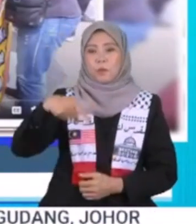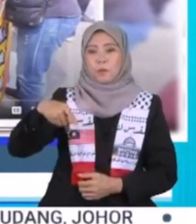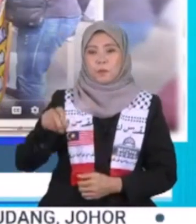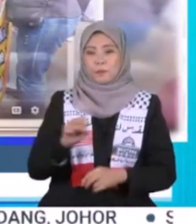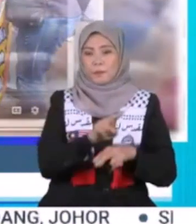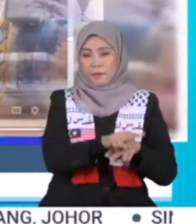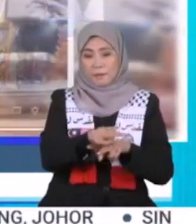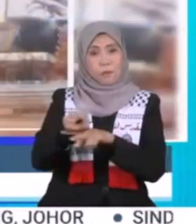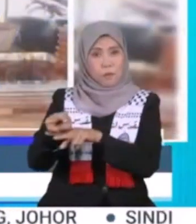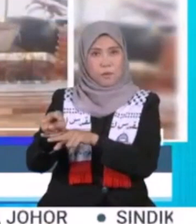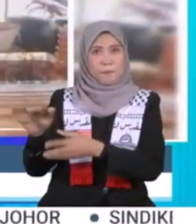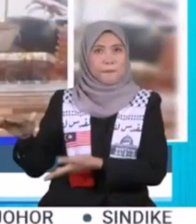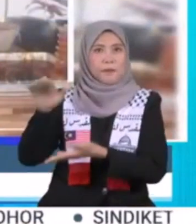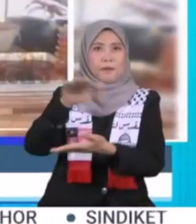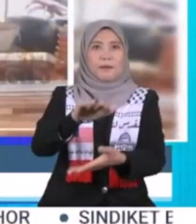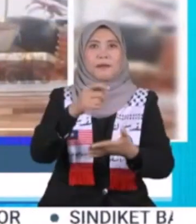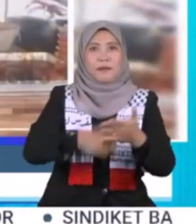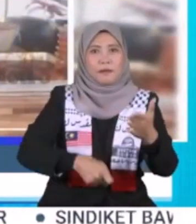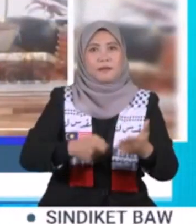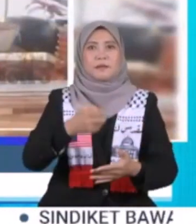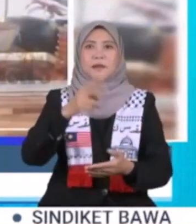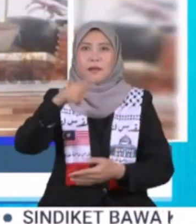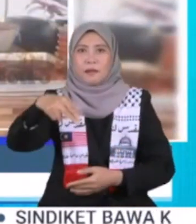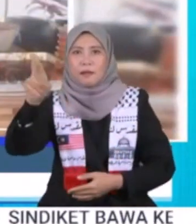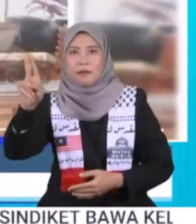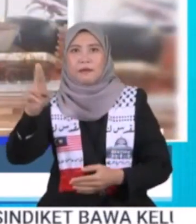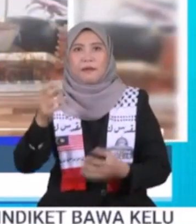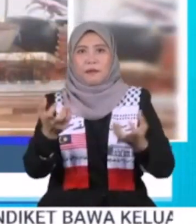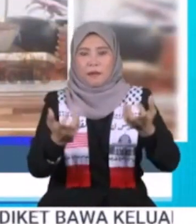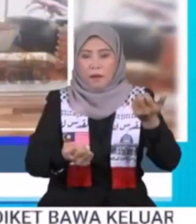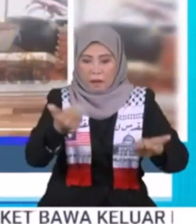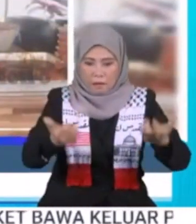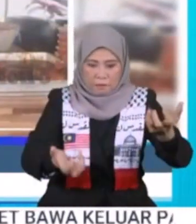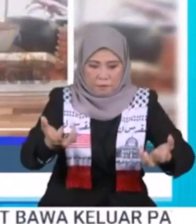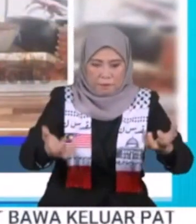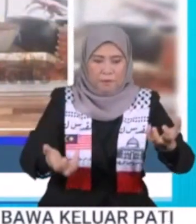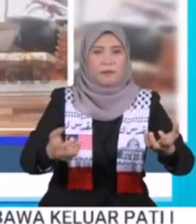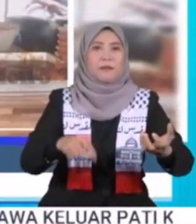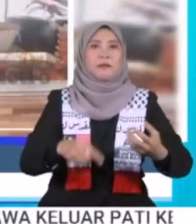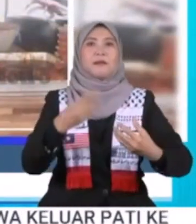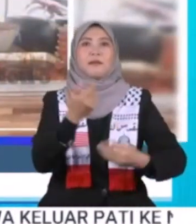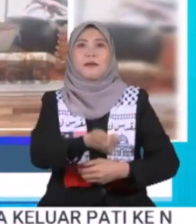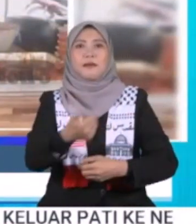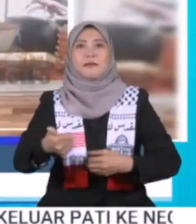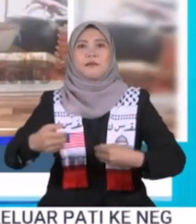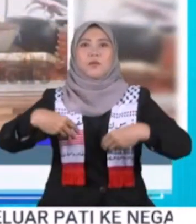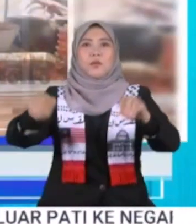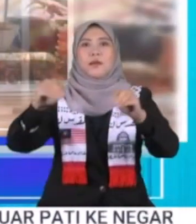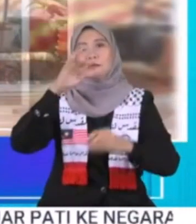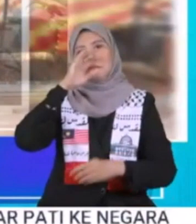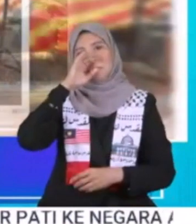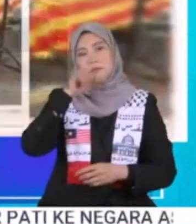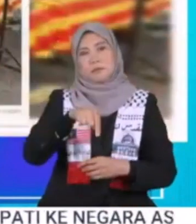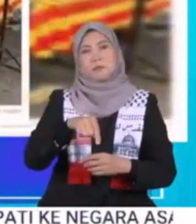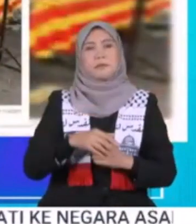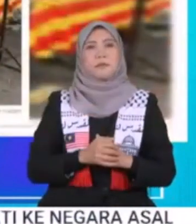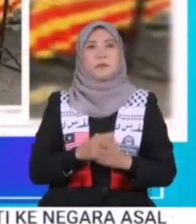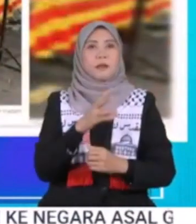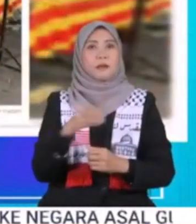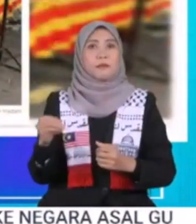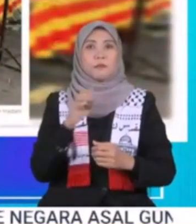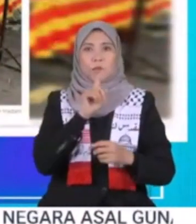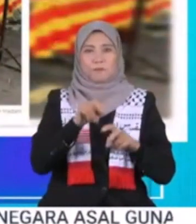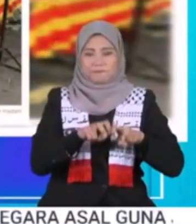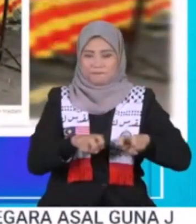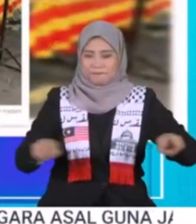memberi fokus isu bekalan harga halal alat penimbang dan juga penjualan barangan tiruan beliau ditemui selepas menjadi panel